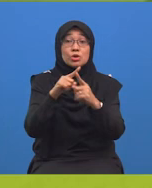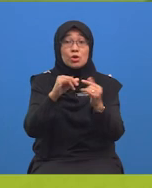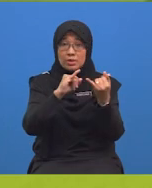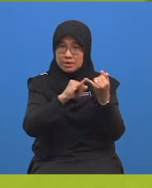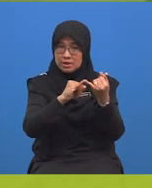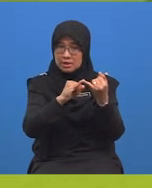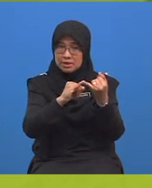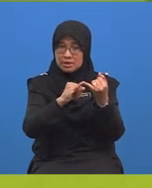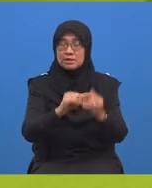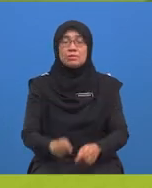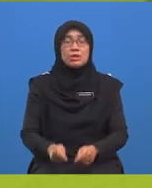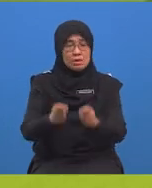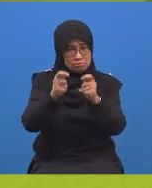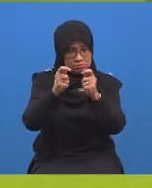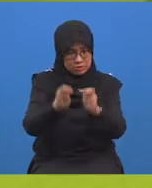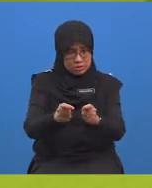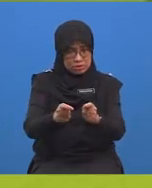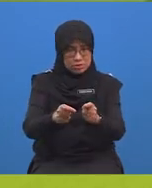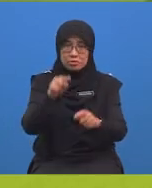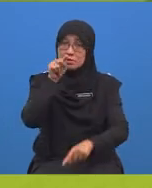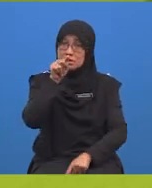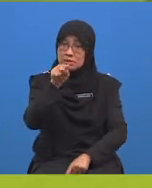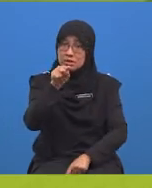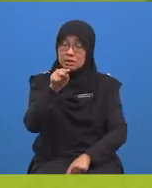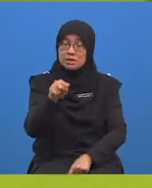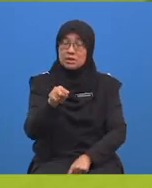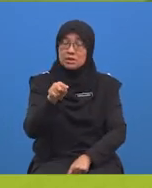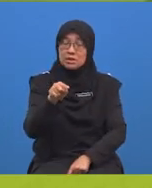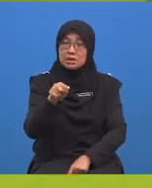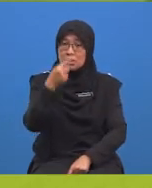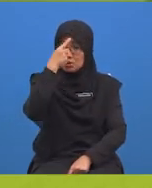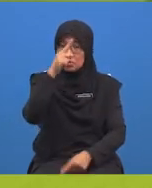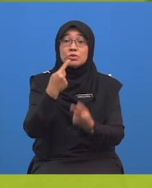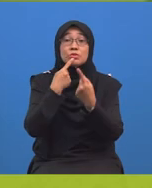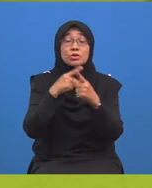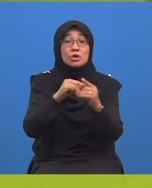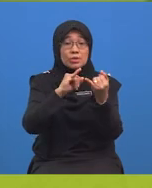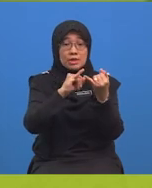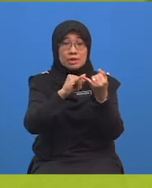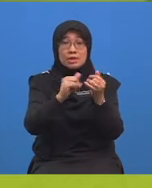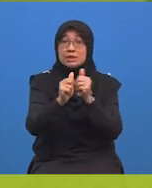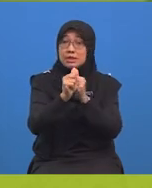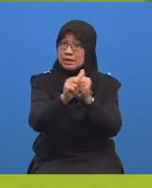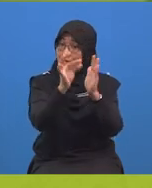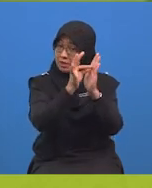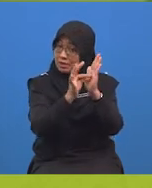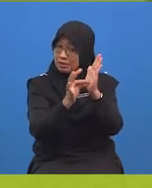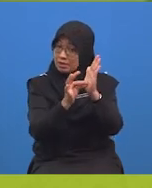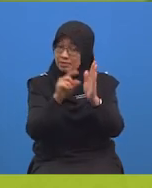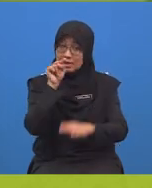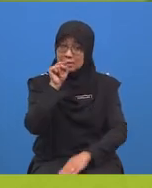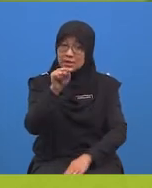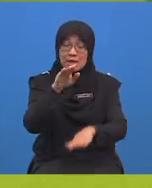Dan kelima, tentukan titik perpuluhan bagi jawapan akhir mengikut bilangan titik